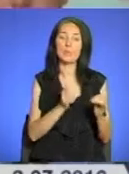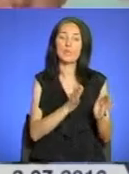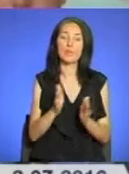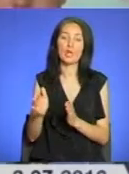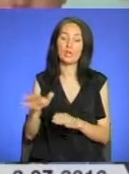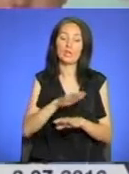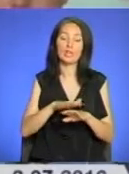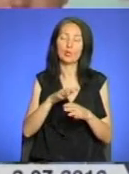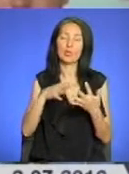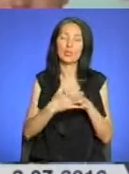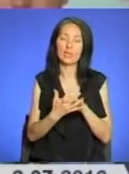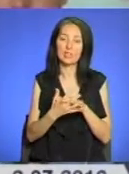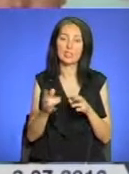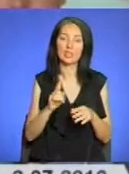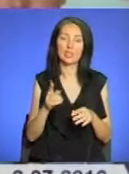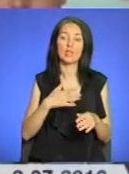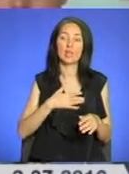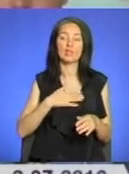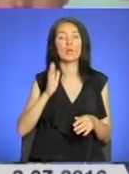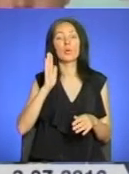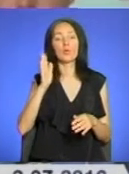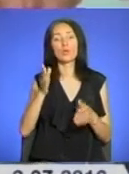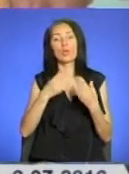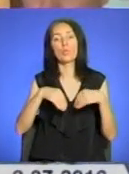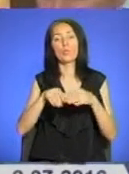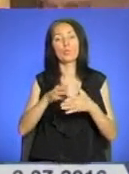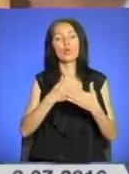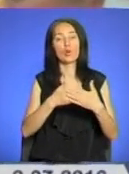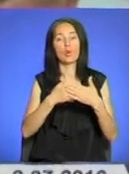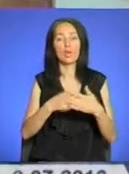на території селища чи нашої майбутньої об'єднаної громади,